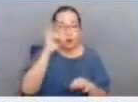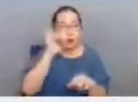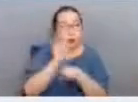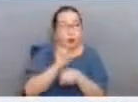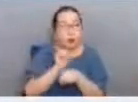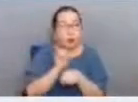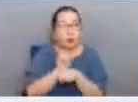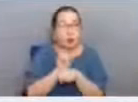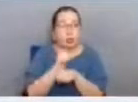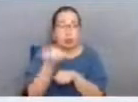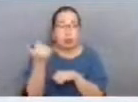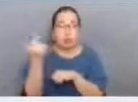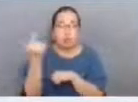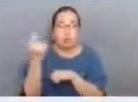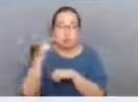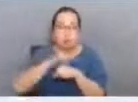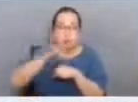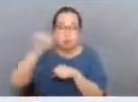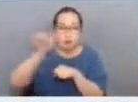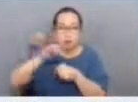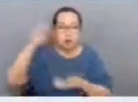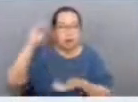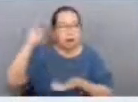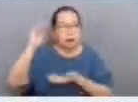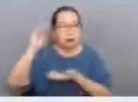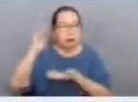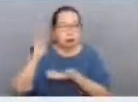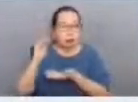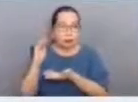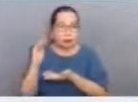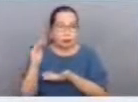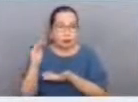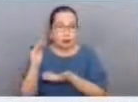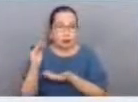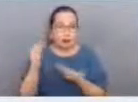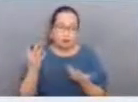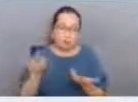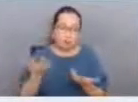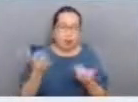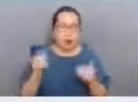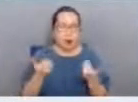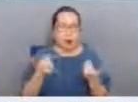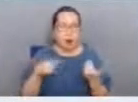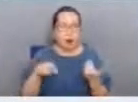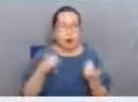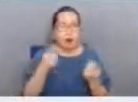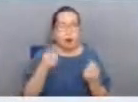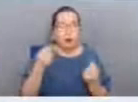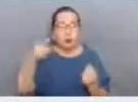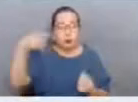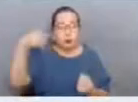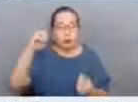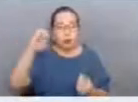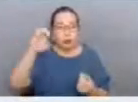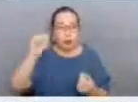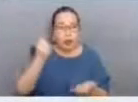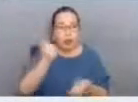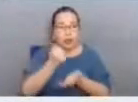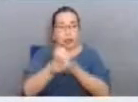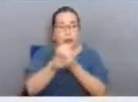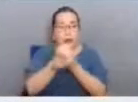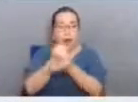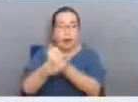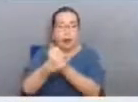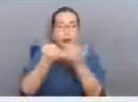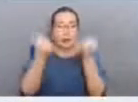sa dating data yung ating deployment. Halimbawa, ang ating seafaring industry po, dati po yan, bumababa dahil nga